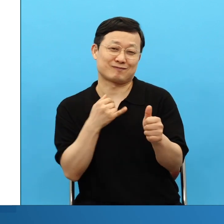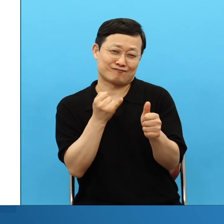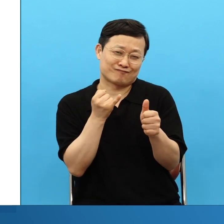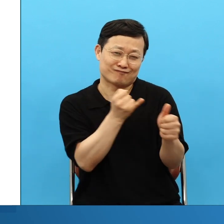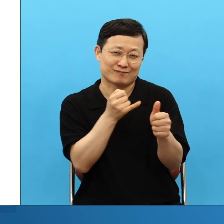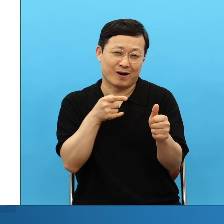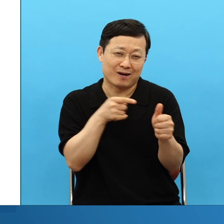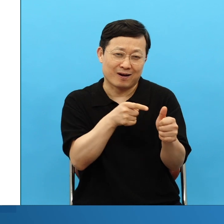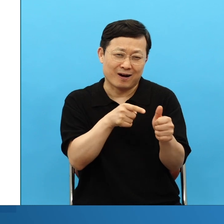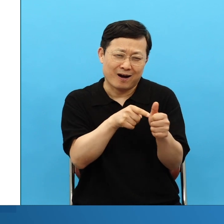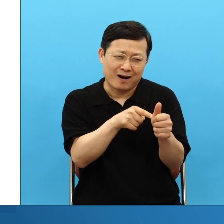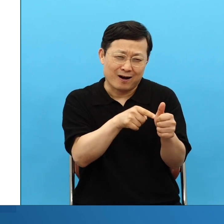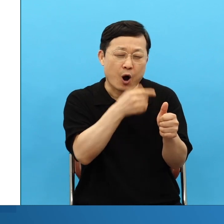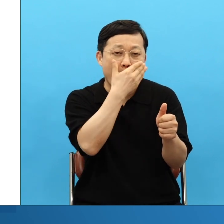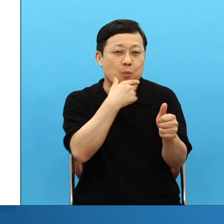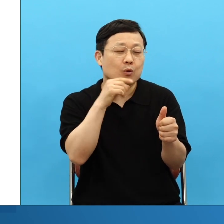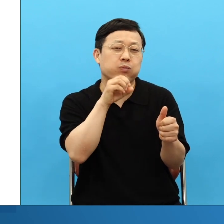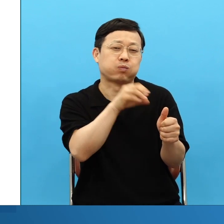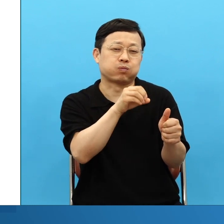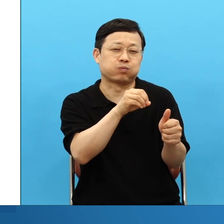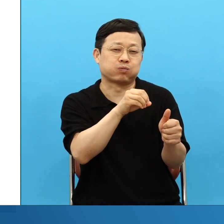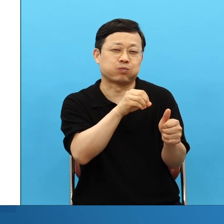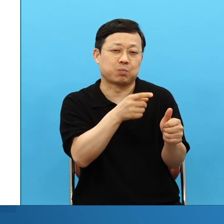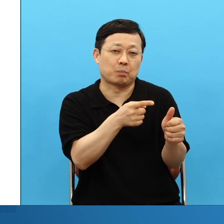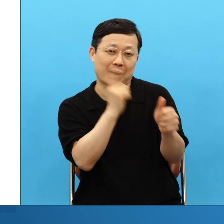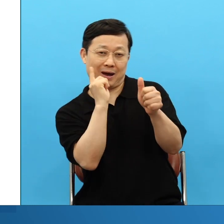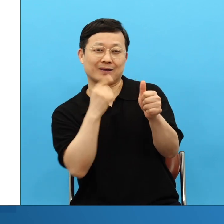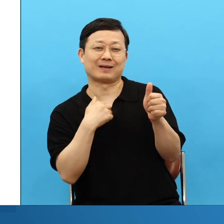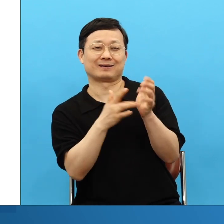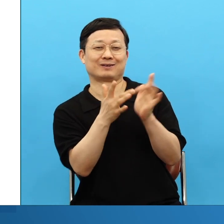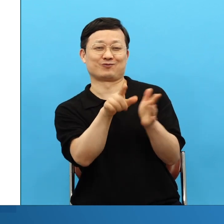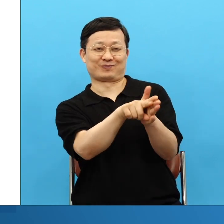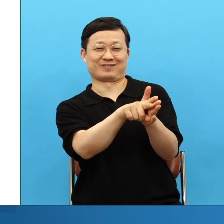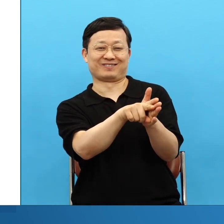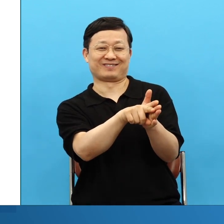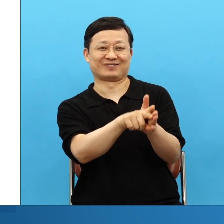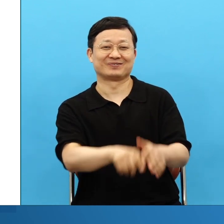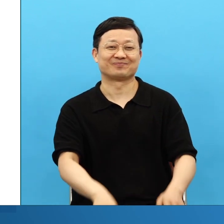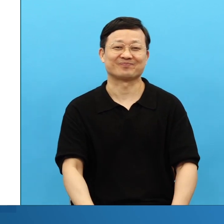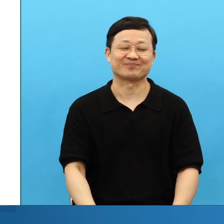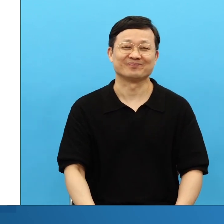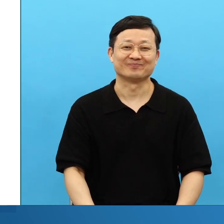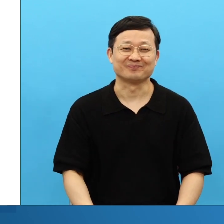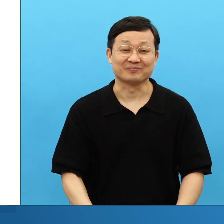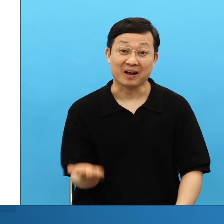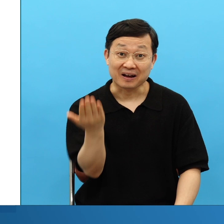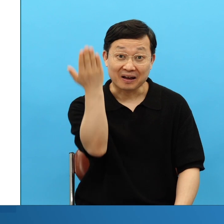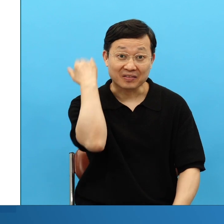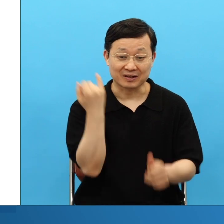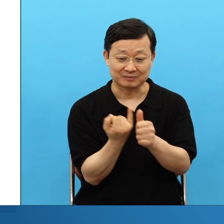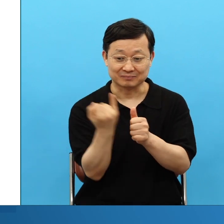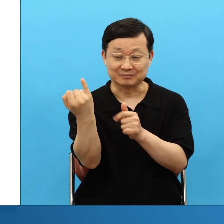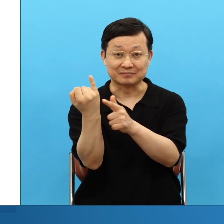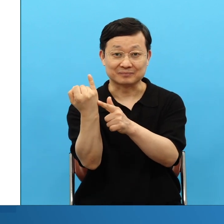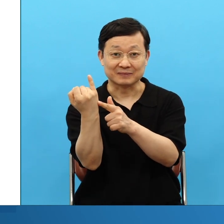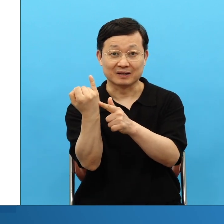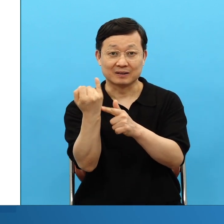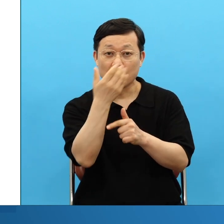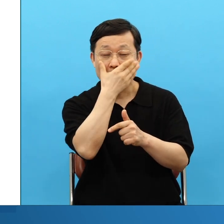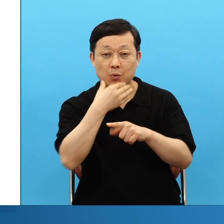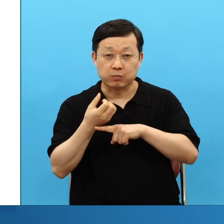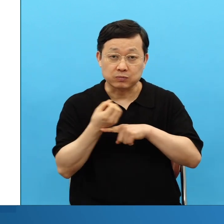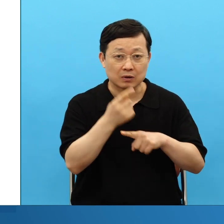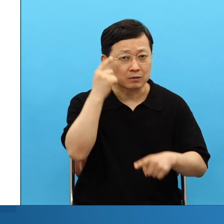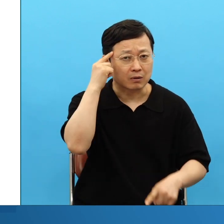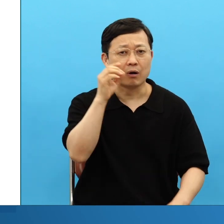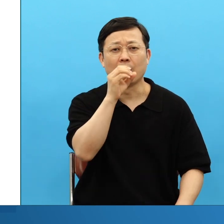저를 전도했어요. 본인도 모르게 전도했을 것 같습니다. 그때는 나를 전도하려고 동기를 가지지 않았던 것 같고